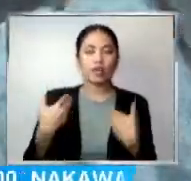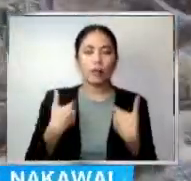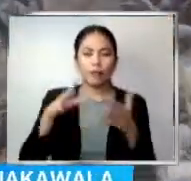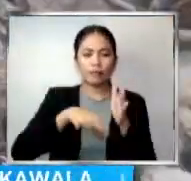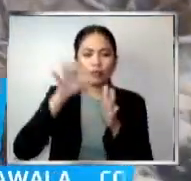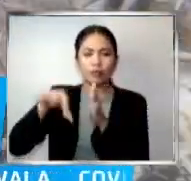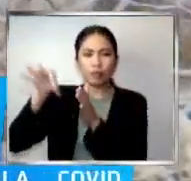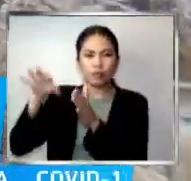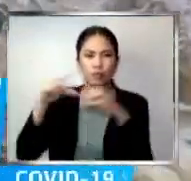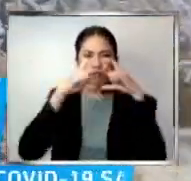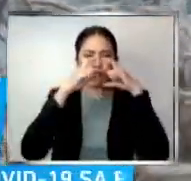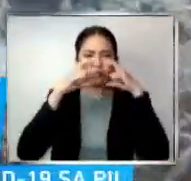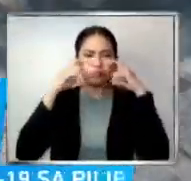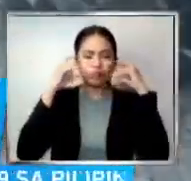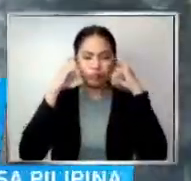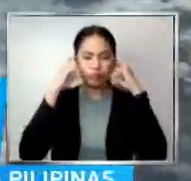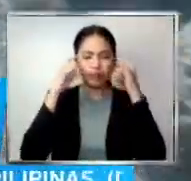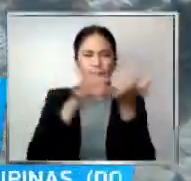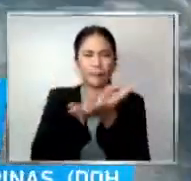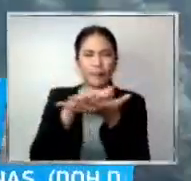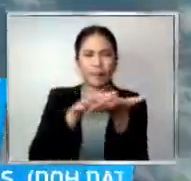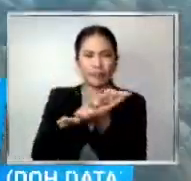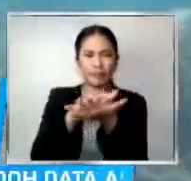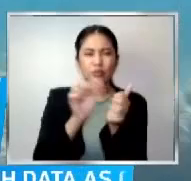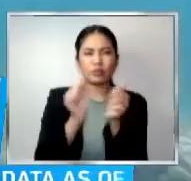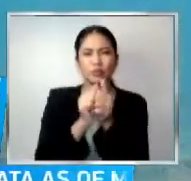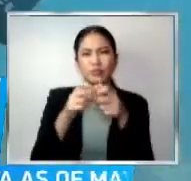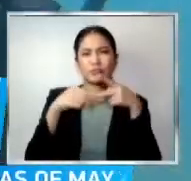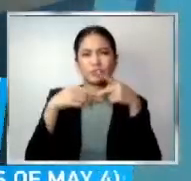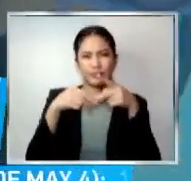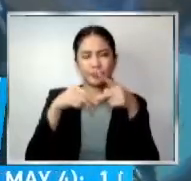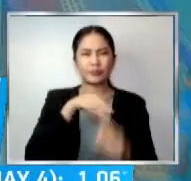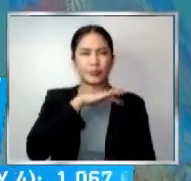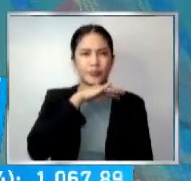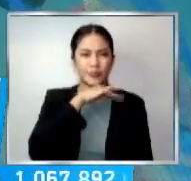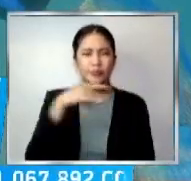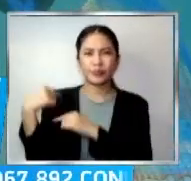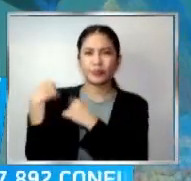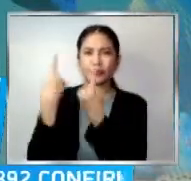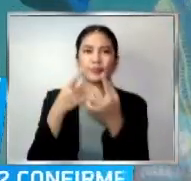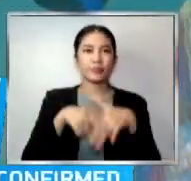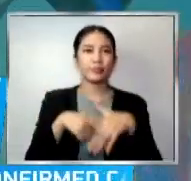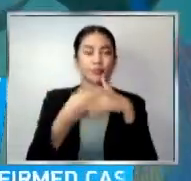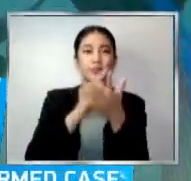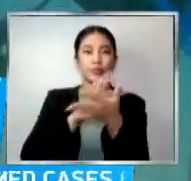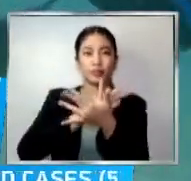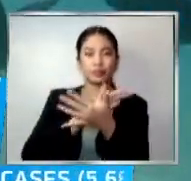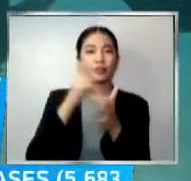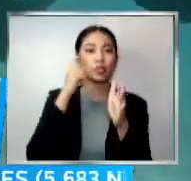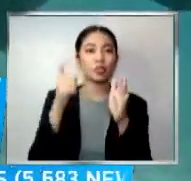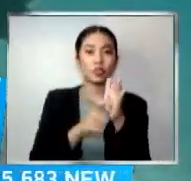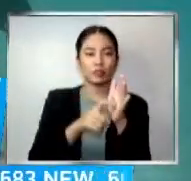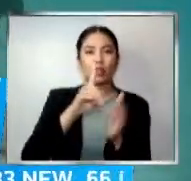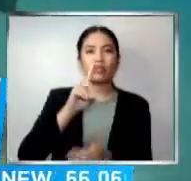dagat, nakahalo sa iba pang mga plastic na basura. Mula nang magsimula ang pandemya, napansin na raw ng mga divers ang nagkalat na gamit